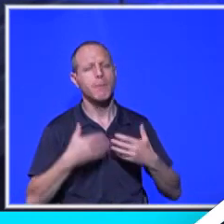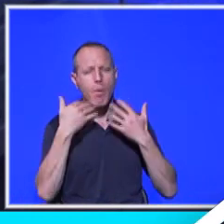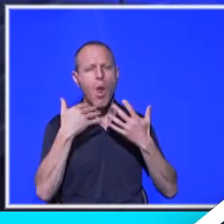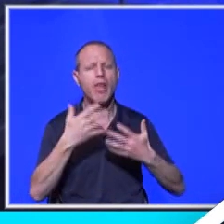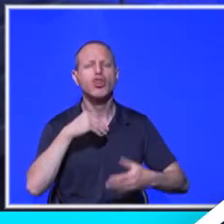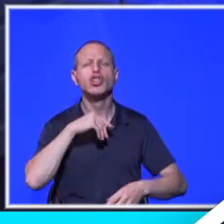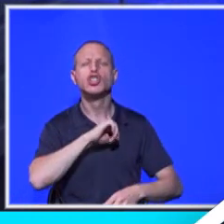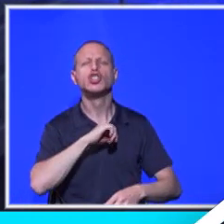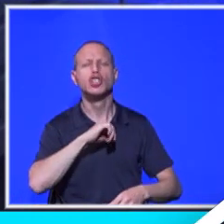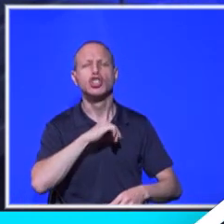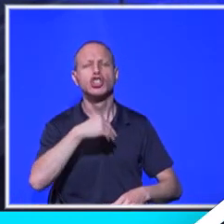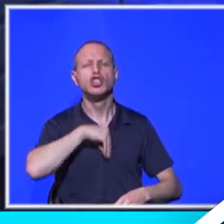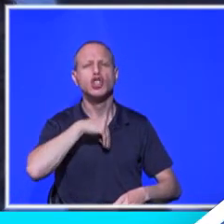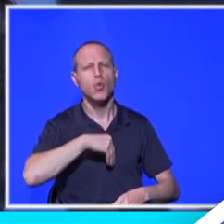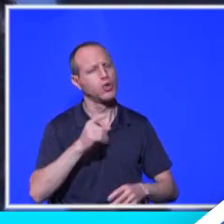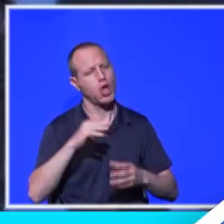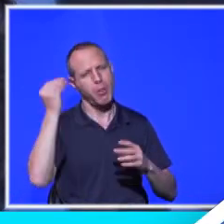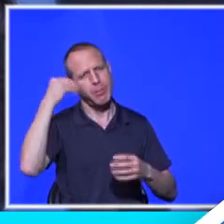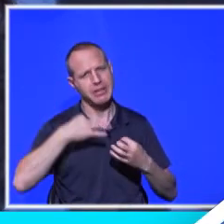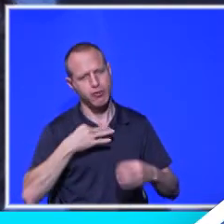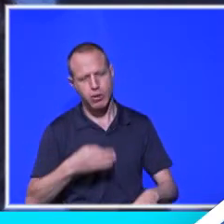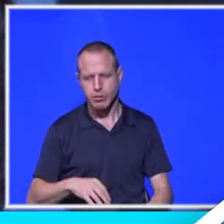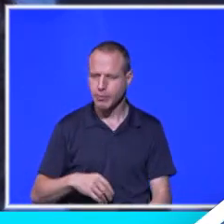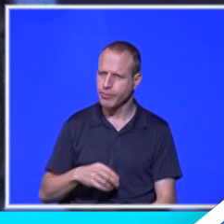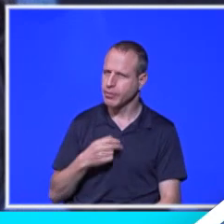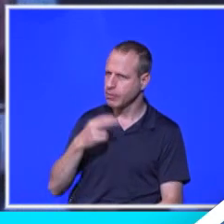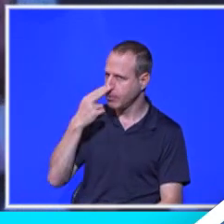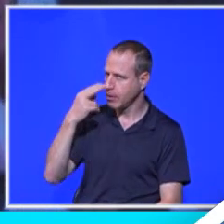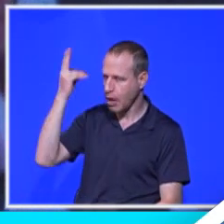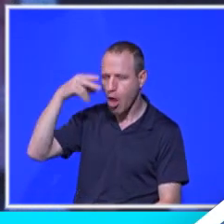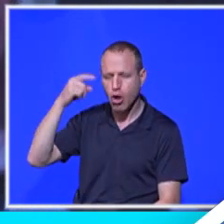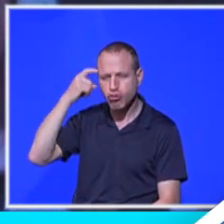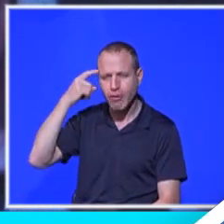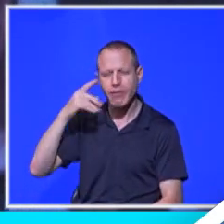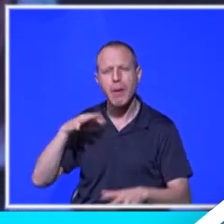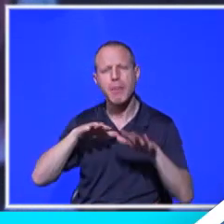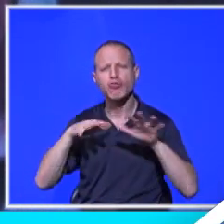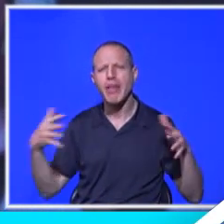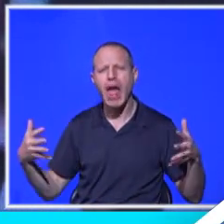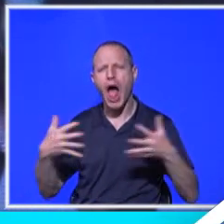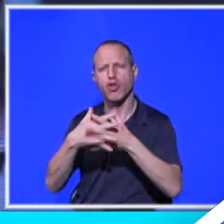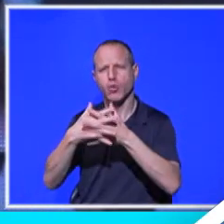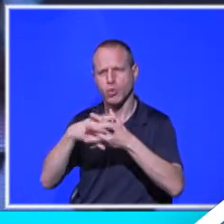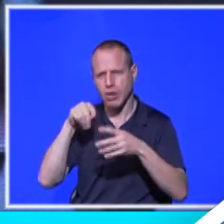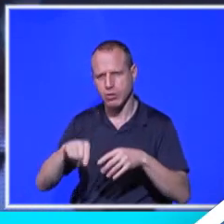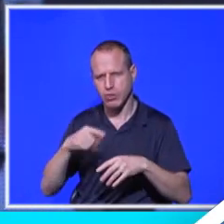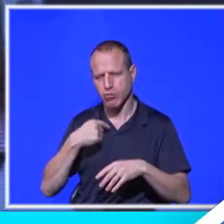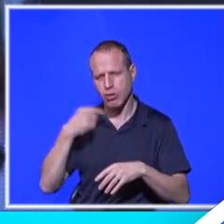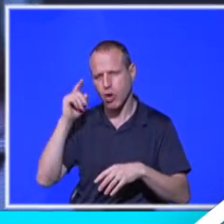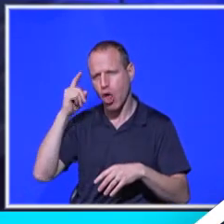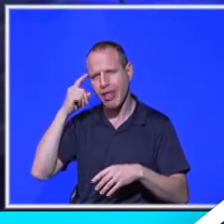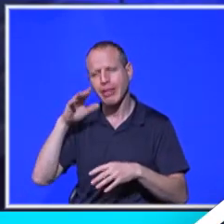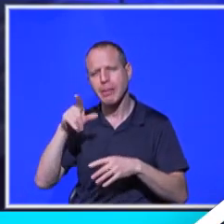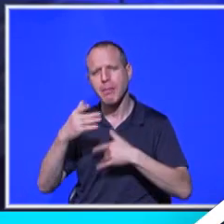בבית ספרי. אתה יודע, אני מנסה לחשוב מה דעתך על כל... ממשלת האחדות הזאת שנמצאת, אני כבר לא יודעת אם זה